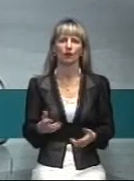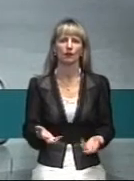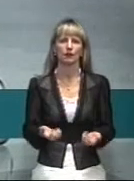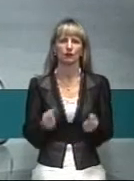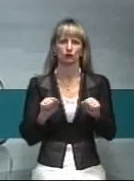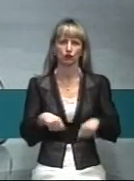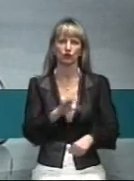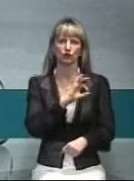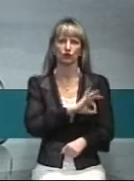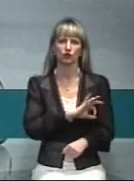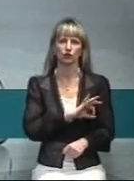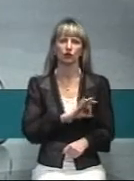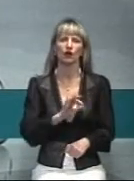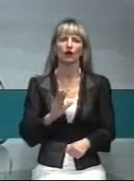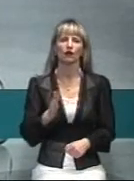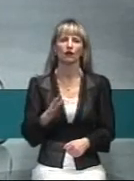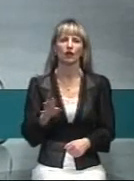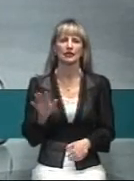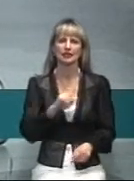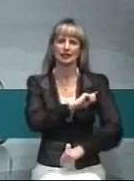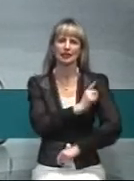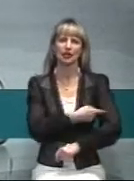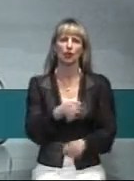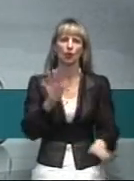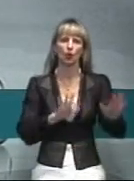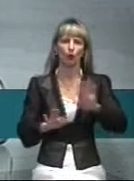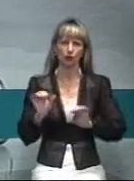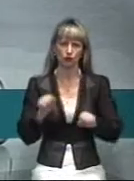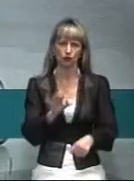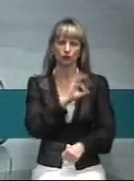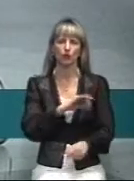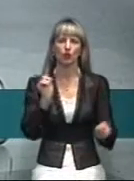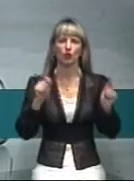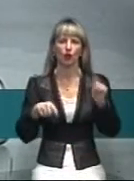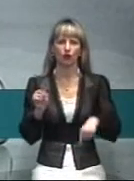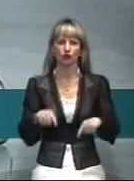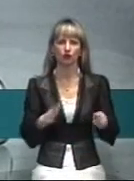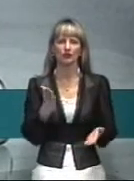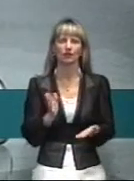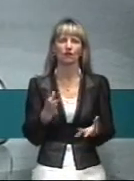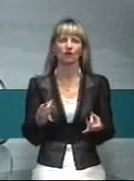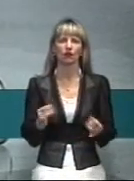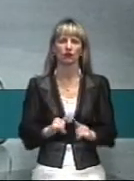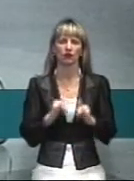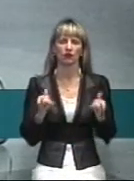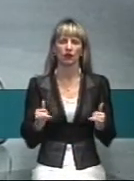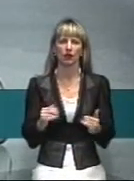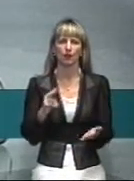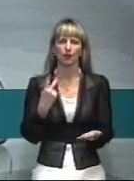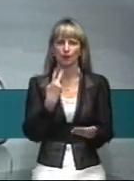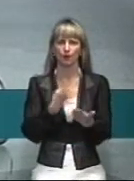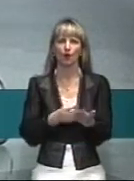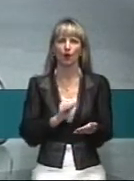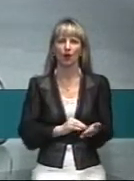можна використовувати в сильний туман, в дощ, тобто ті погодні, і якщо вологість буде перевищувати певний показник. Тобто деякі